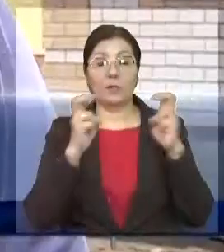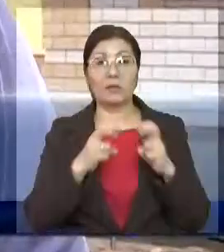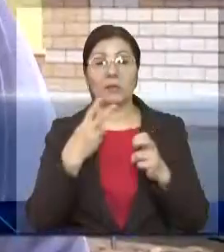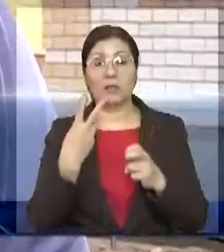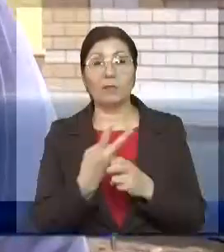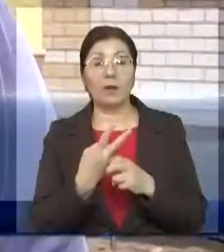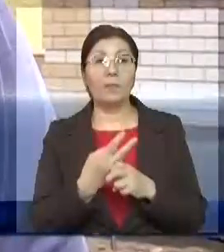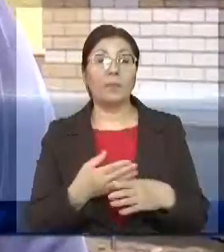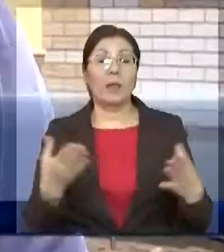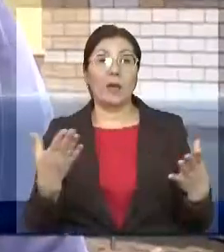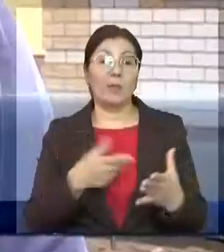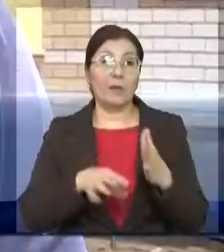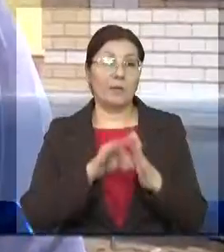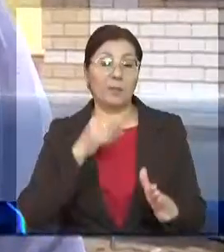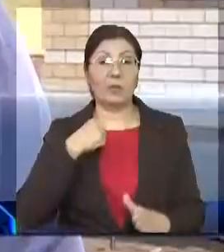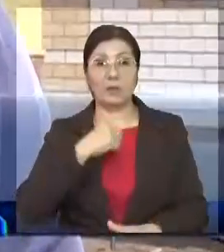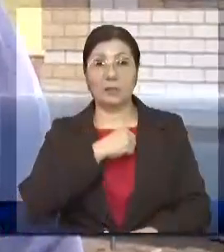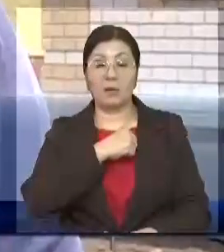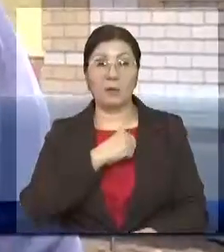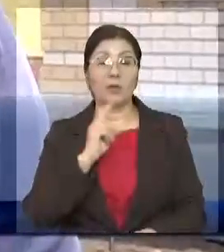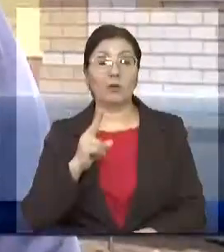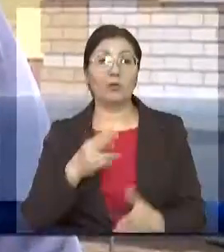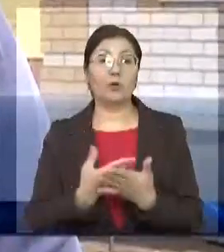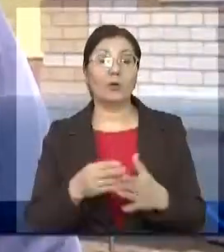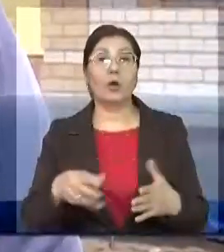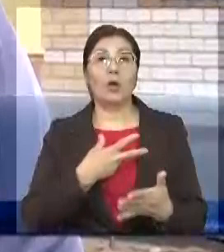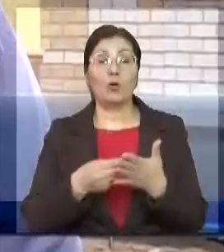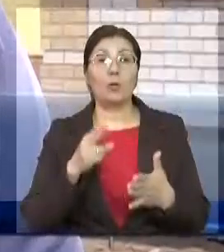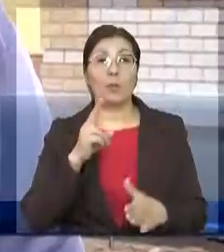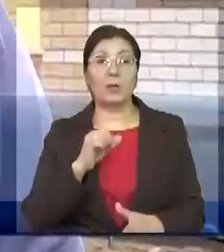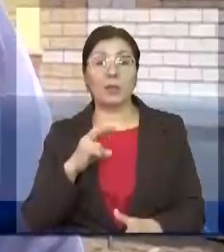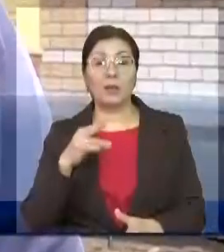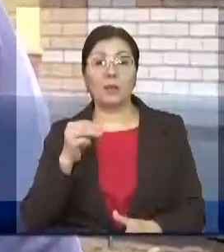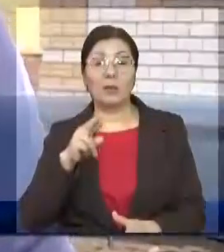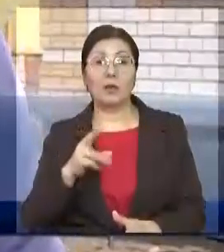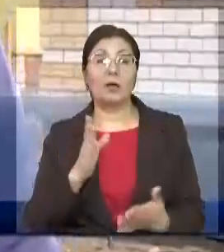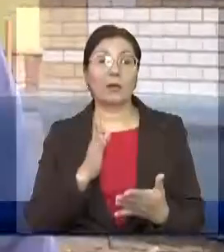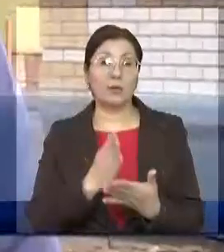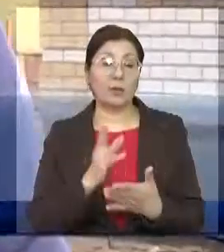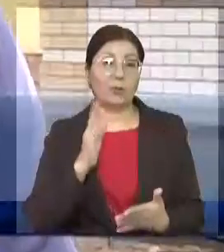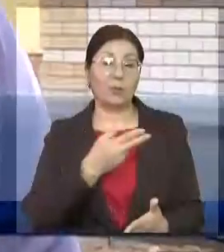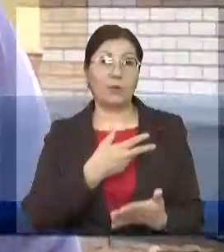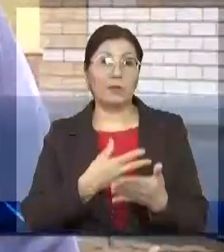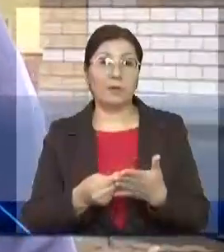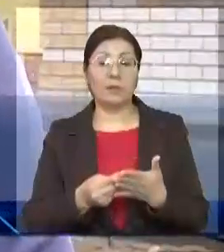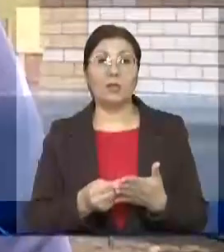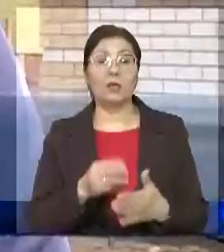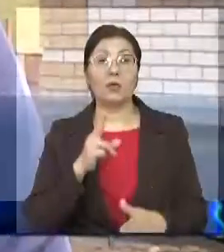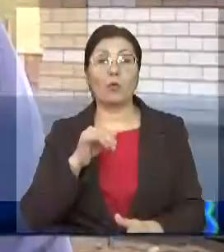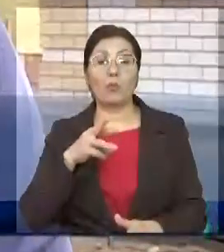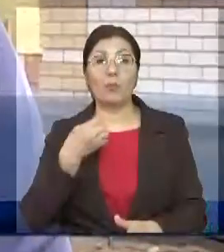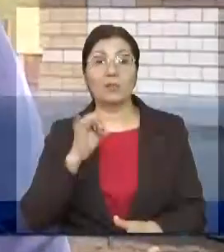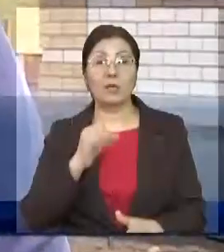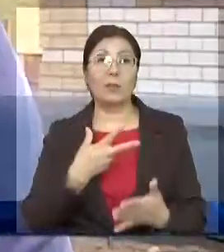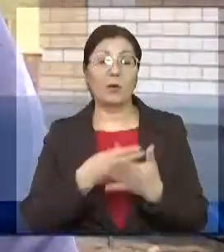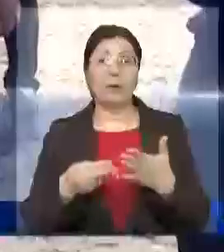дома сами. Выбирали по своему вкусу. Кто-то купил в Кинкияке, кто-то в Сарколе. Есть одна семья, которая купила дом тут, в Кумсае. Также